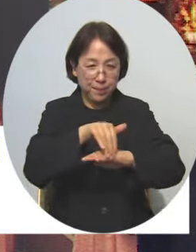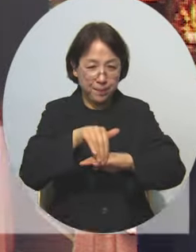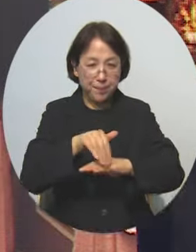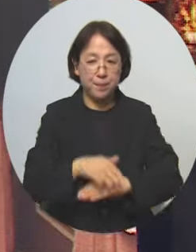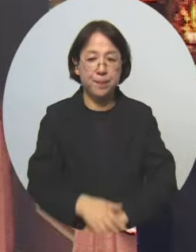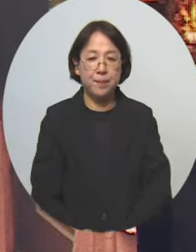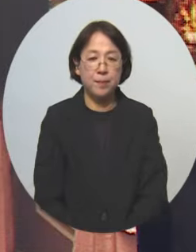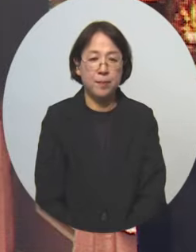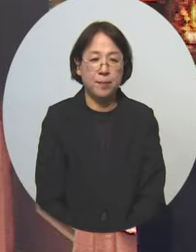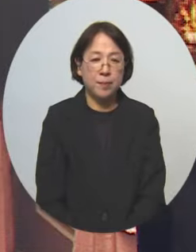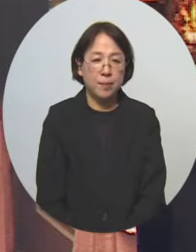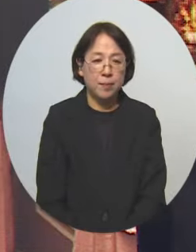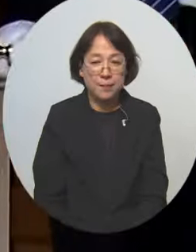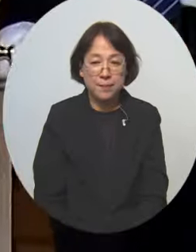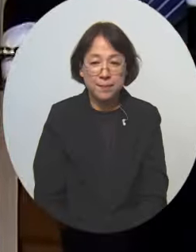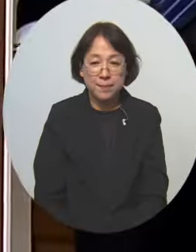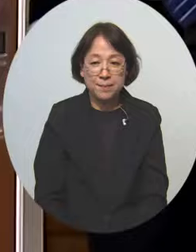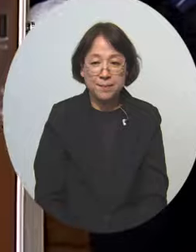기자의 보도입니다.